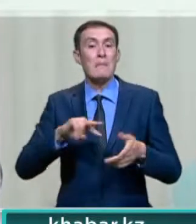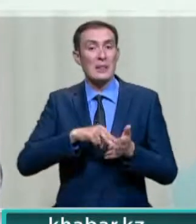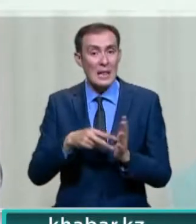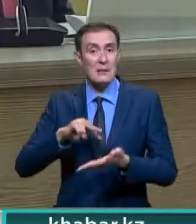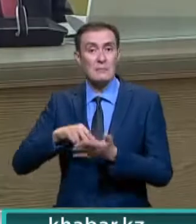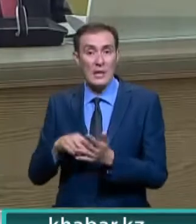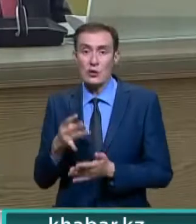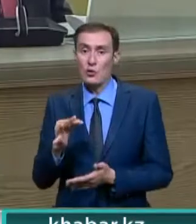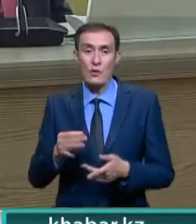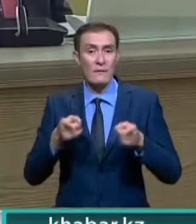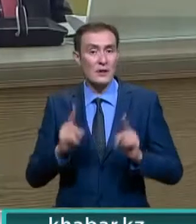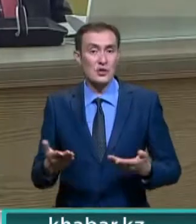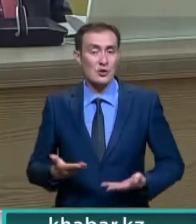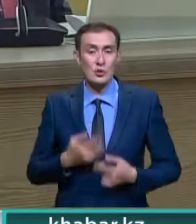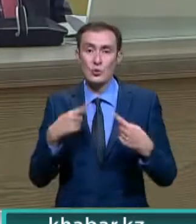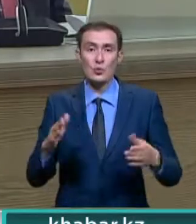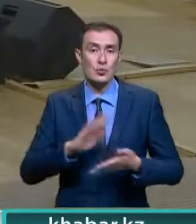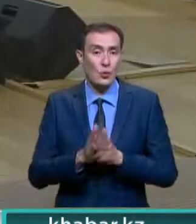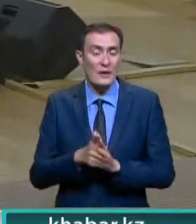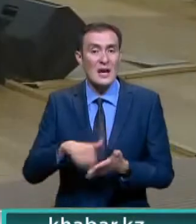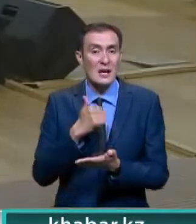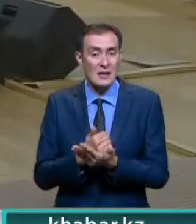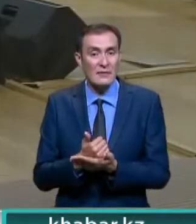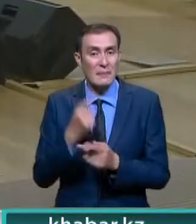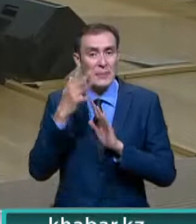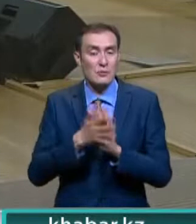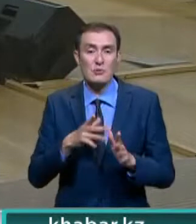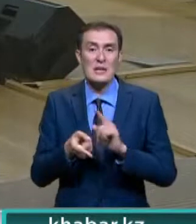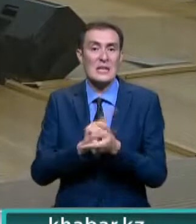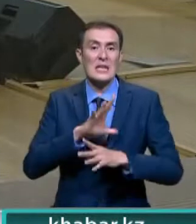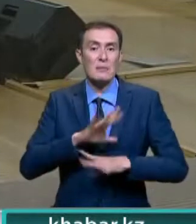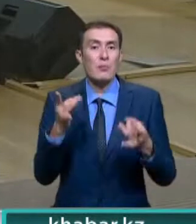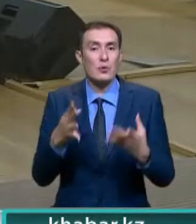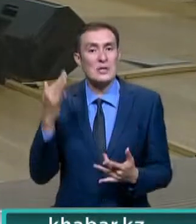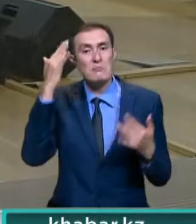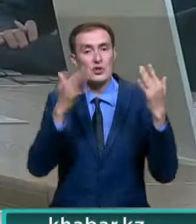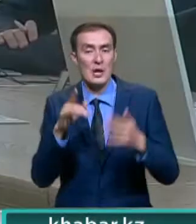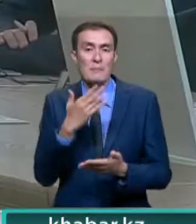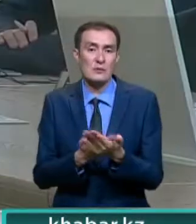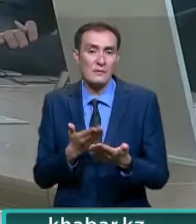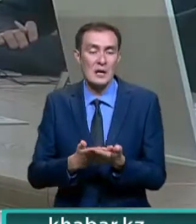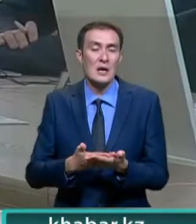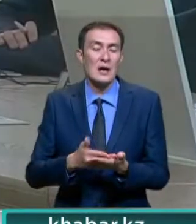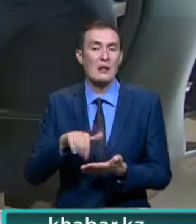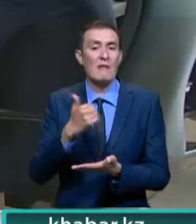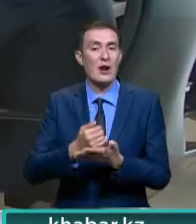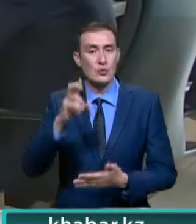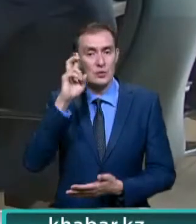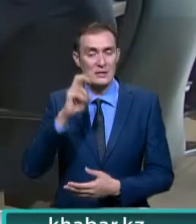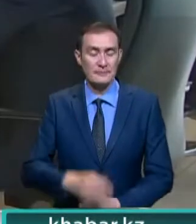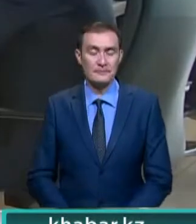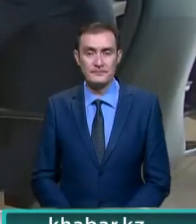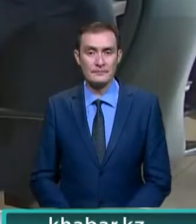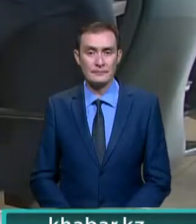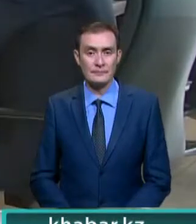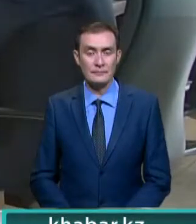но реальность диктует свои условия. Важно ходить по земле и не превратиться в клуб мечтателей, советует присутствующим президент. Жизнь